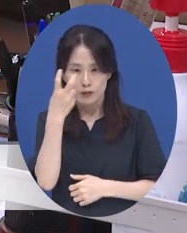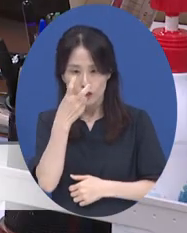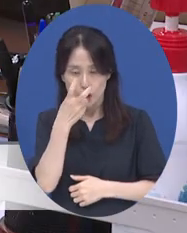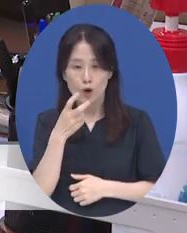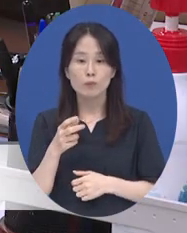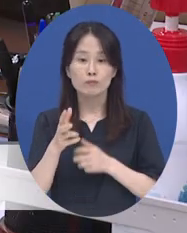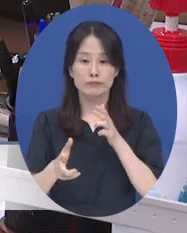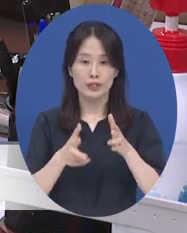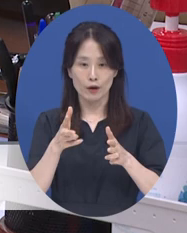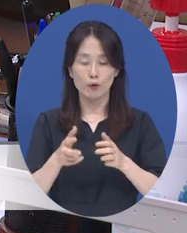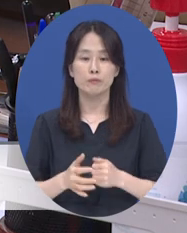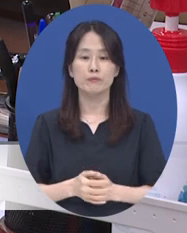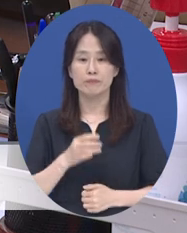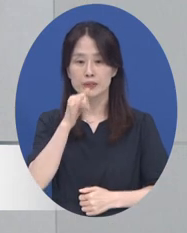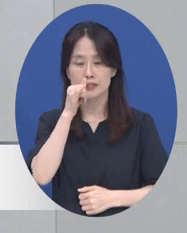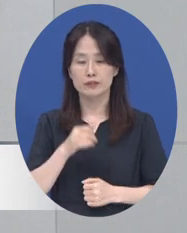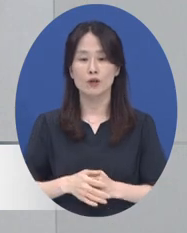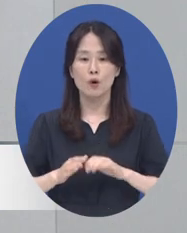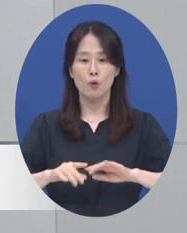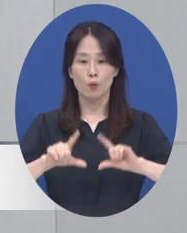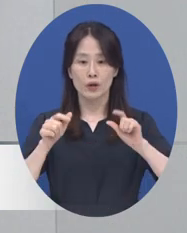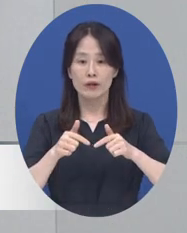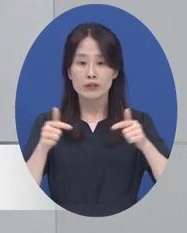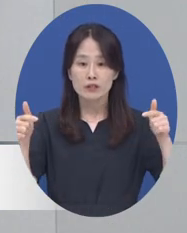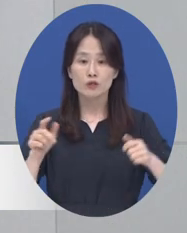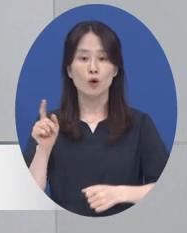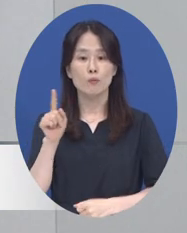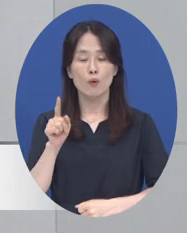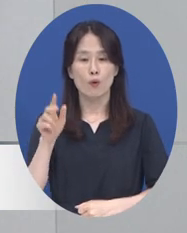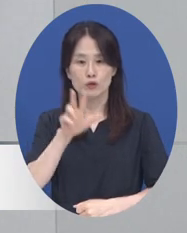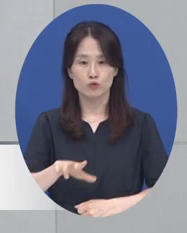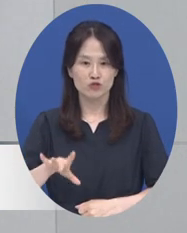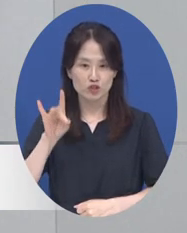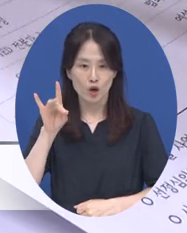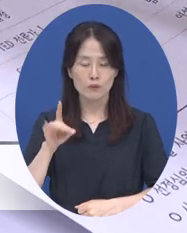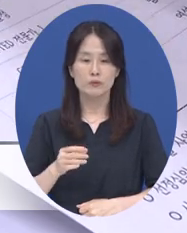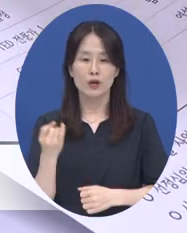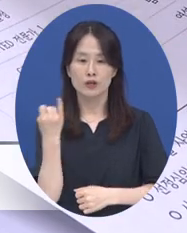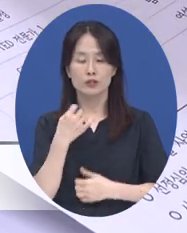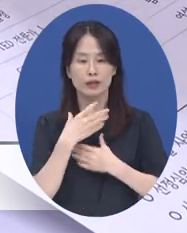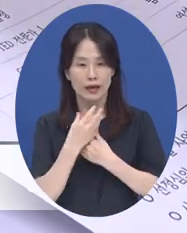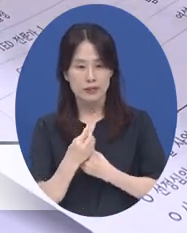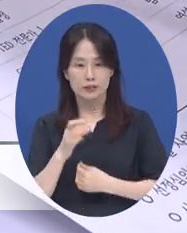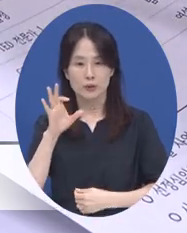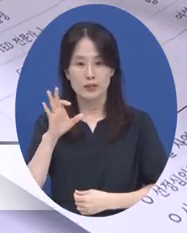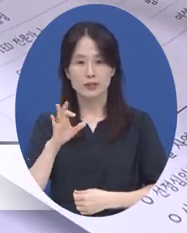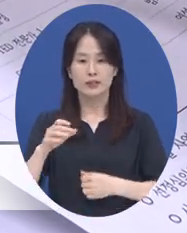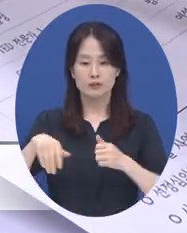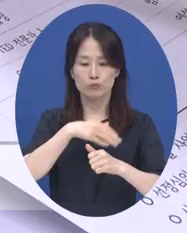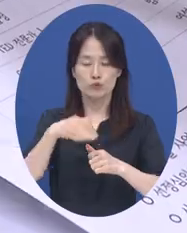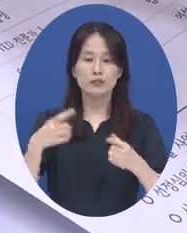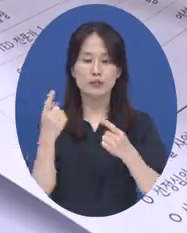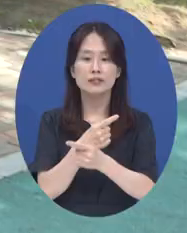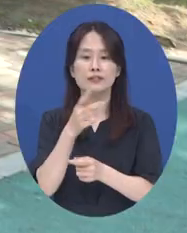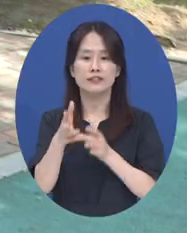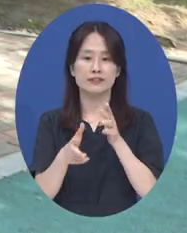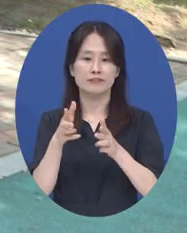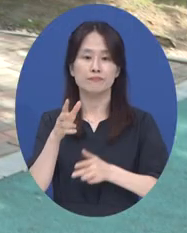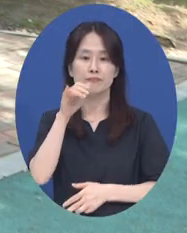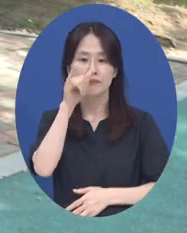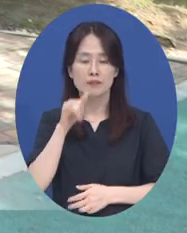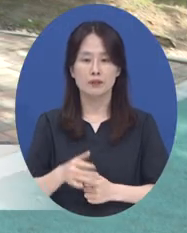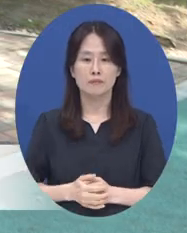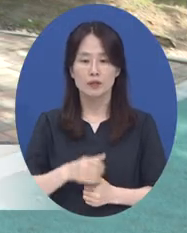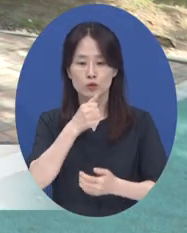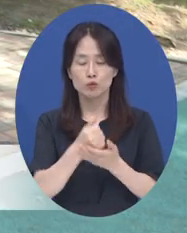사업. 경기도는 올해 그 대상을 넓혀 전국 최초로 여성 안심 민간 화장실 환경 개선 사업에 들어갑니다.